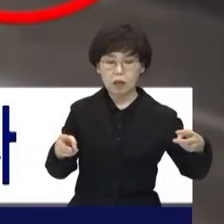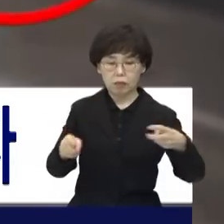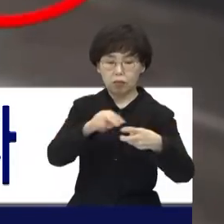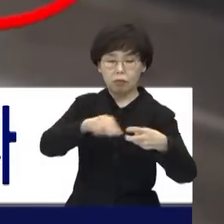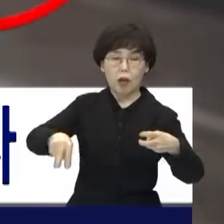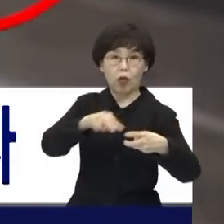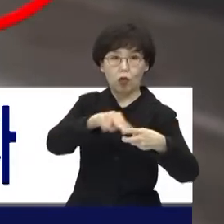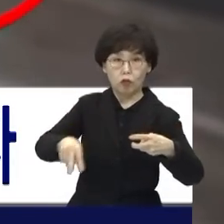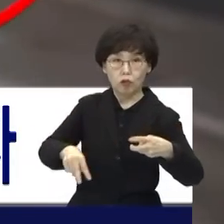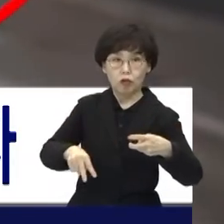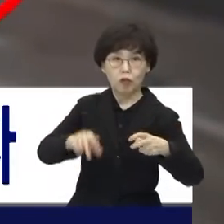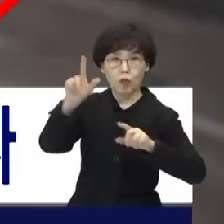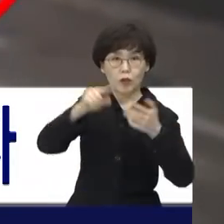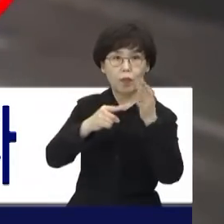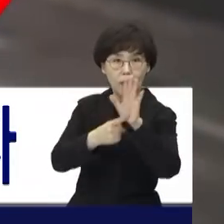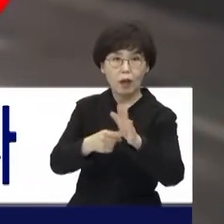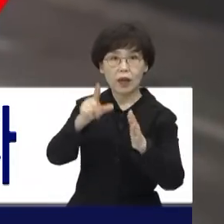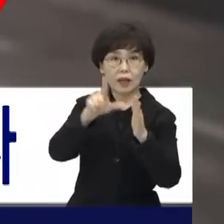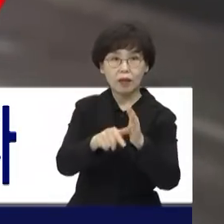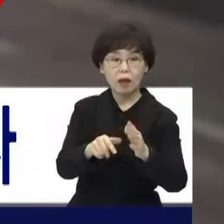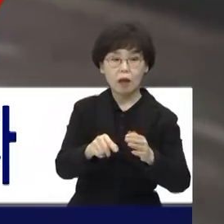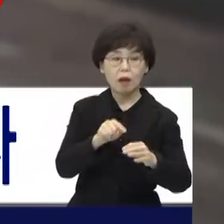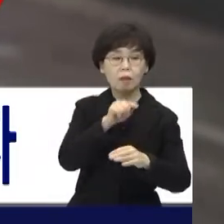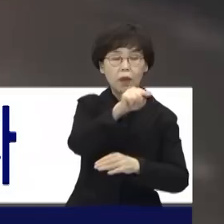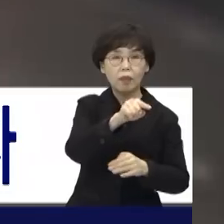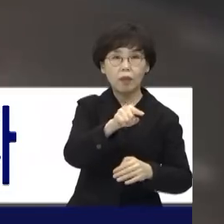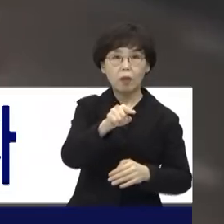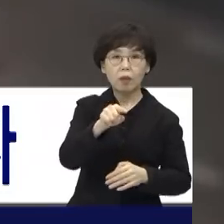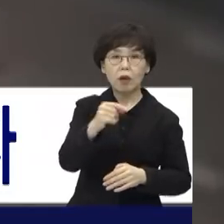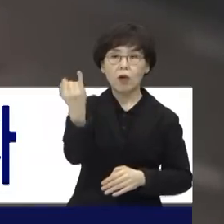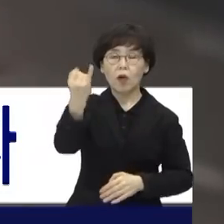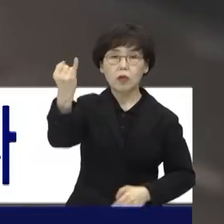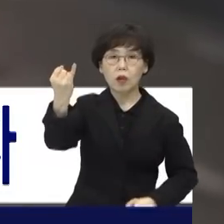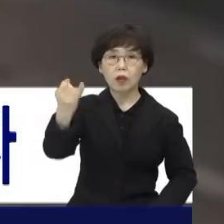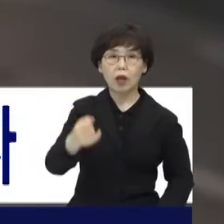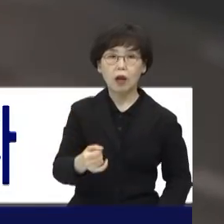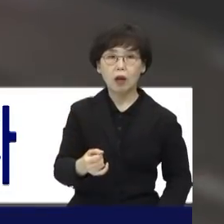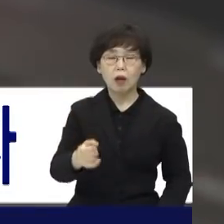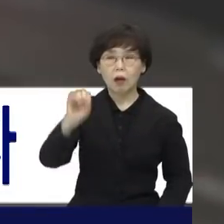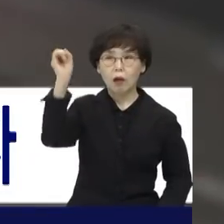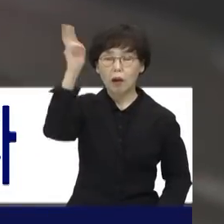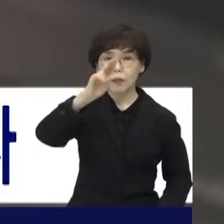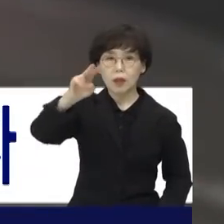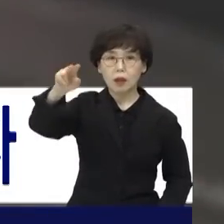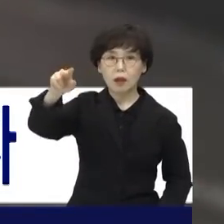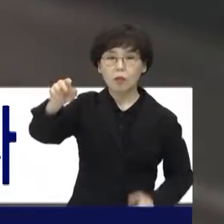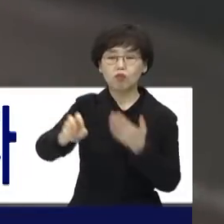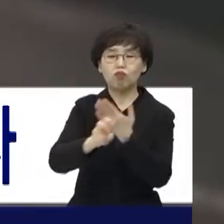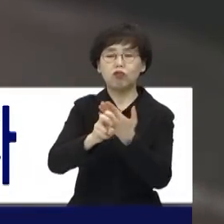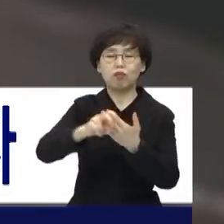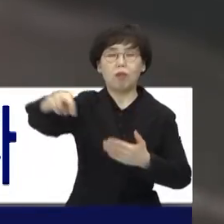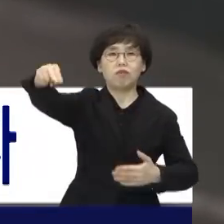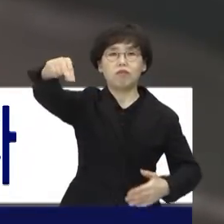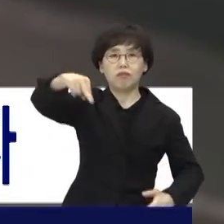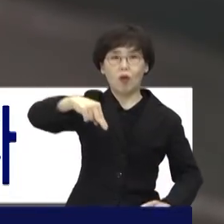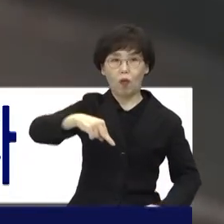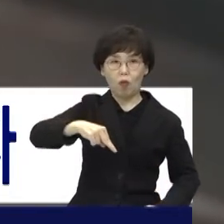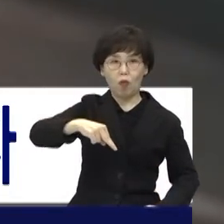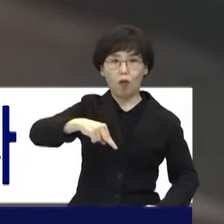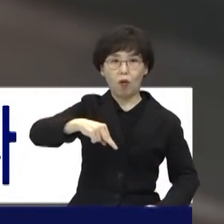모습이 담겨 있는데요. 이때 반대편에서 한 여성이 화물트럭 사이로 나와 중앙선을 넘어 무단횡단을